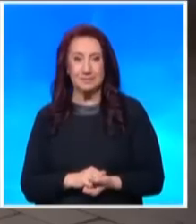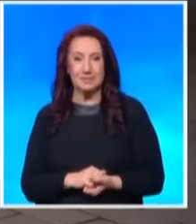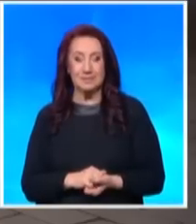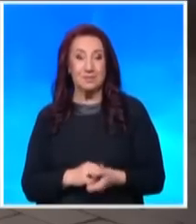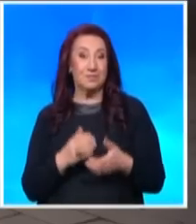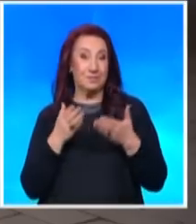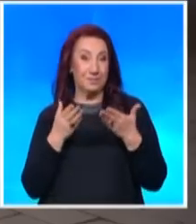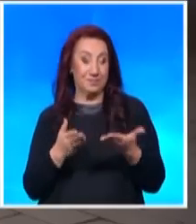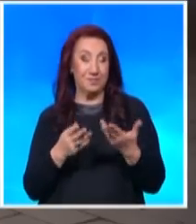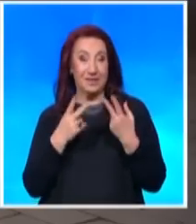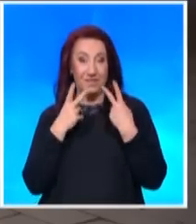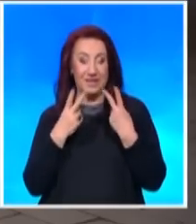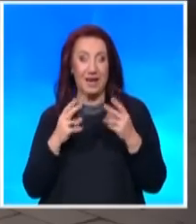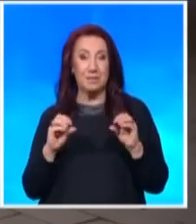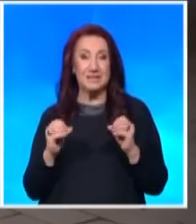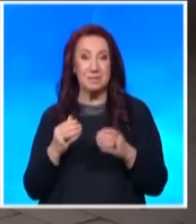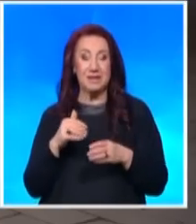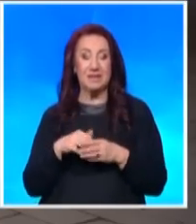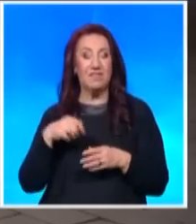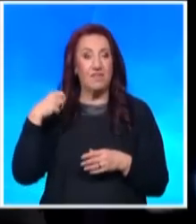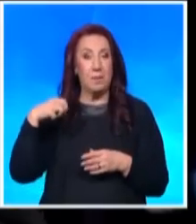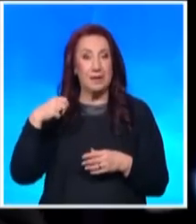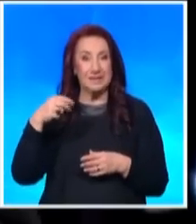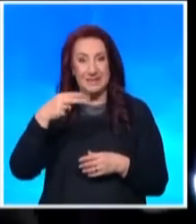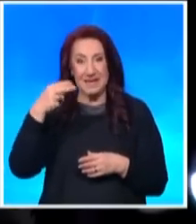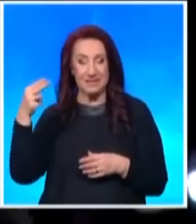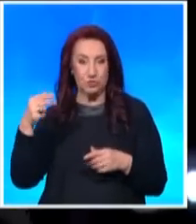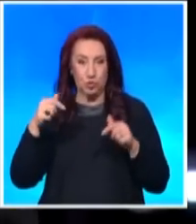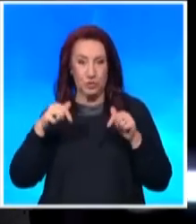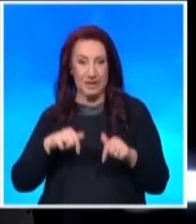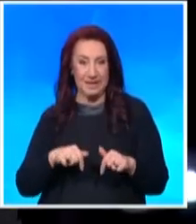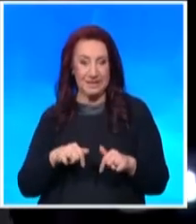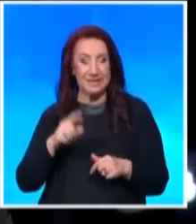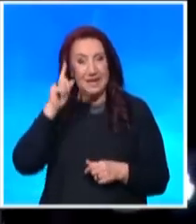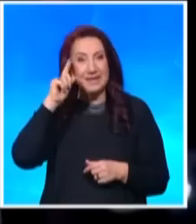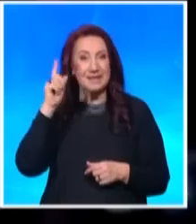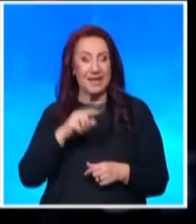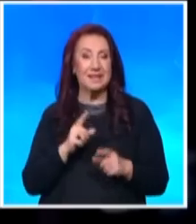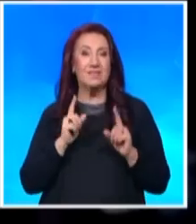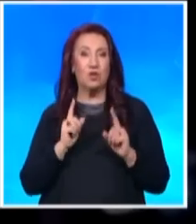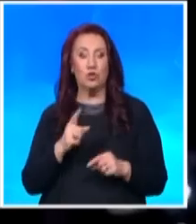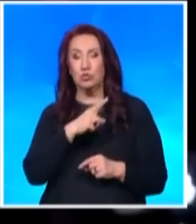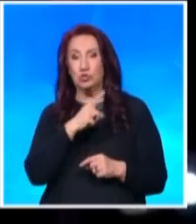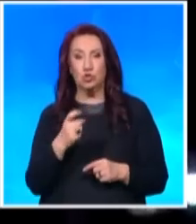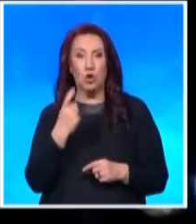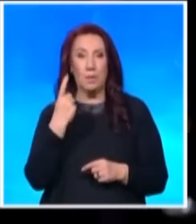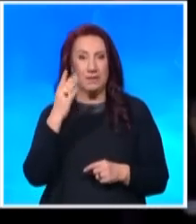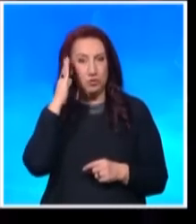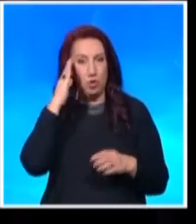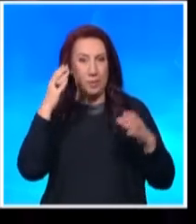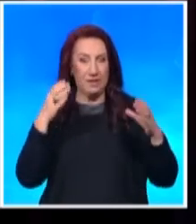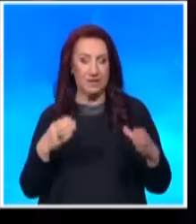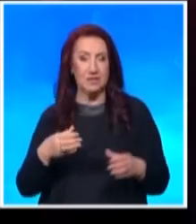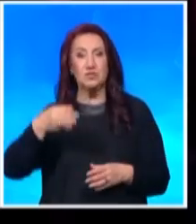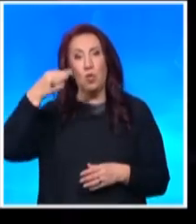Така видяхме събитията в президентството от днес. Денят, в който 101-то правителство на България